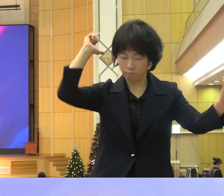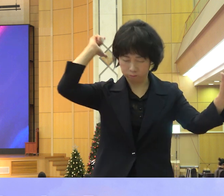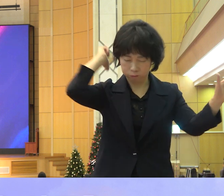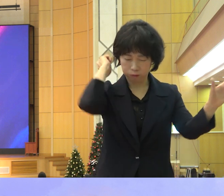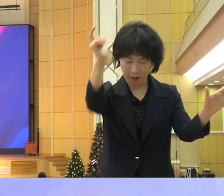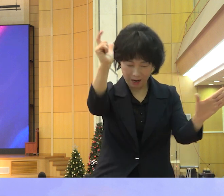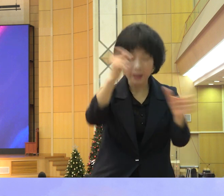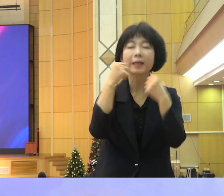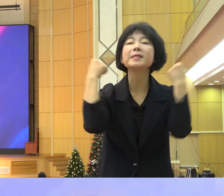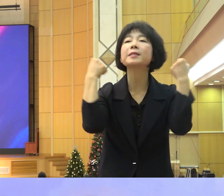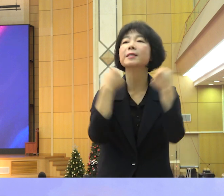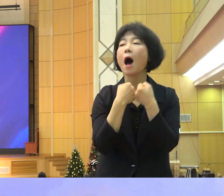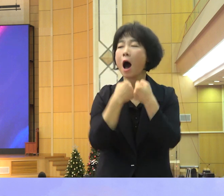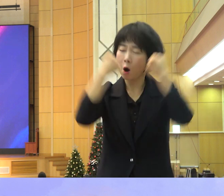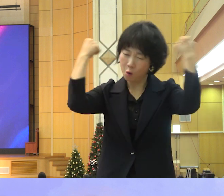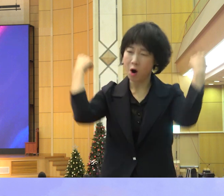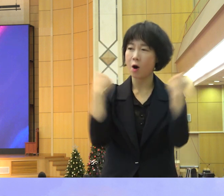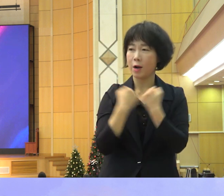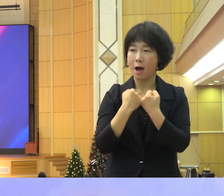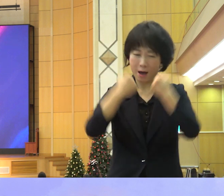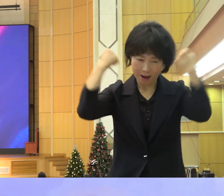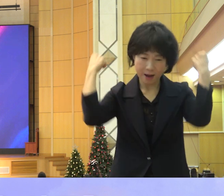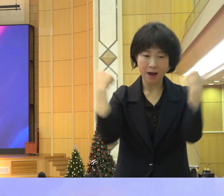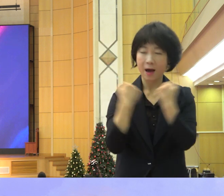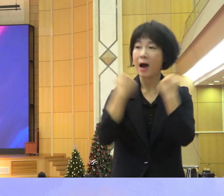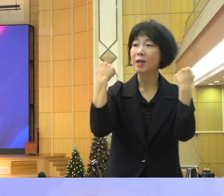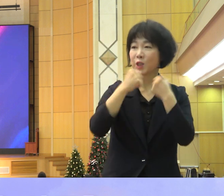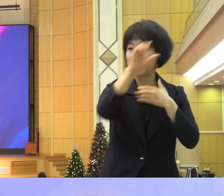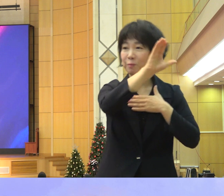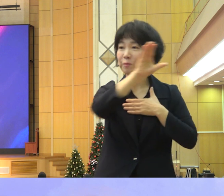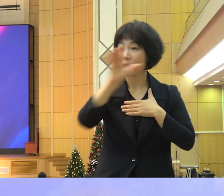나가 굳세게 싸워.